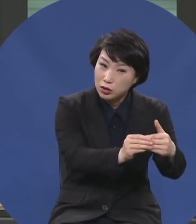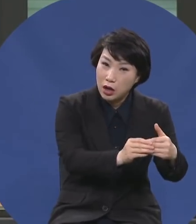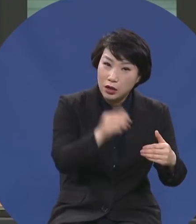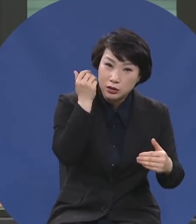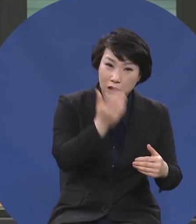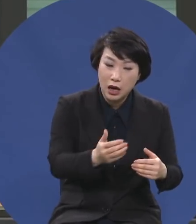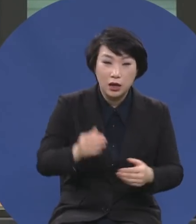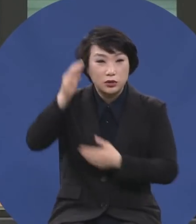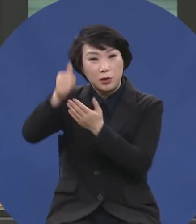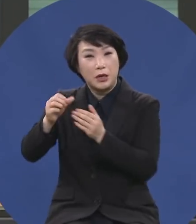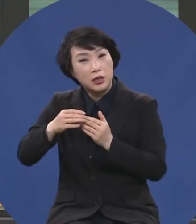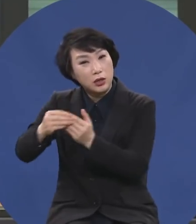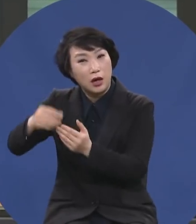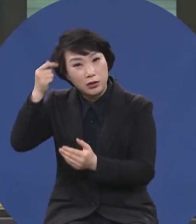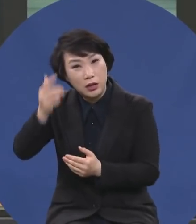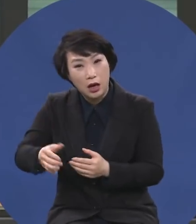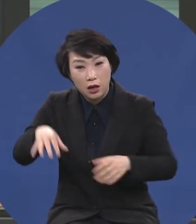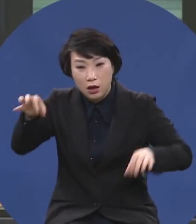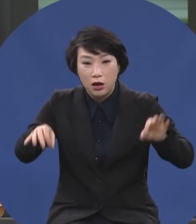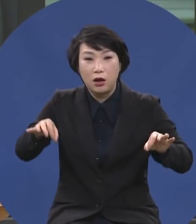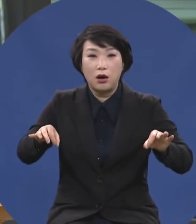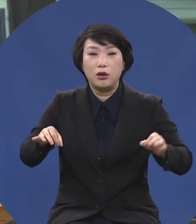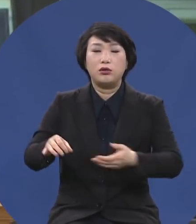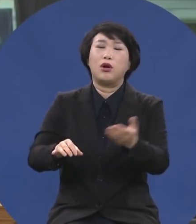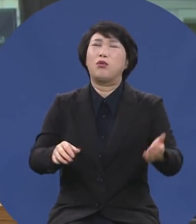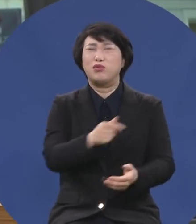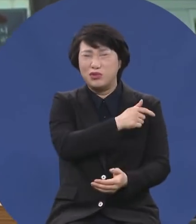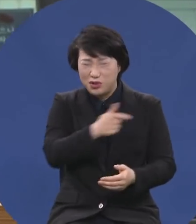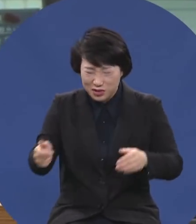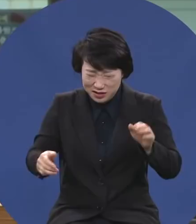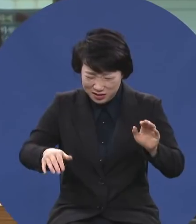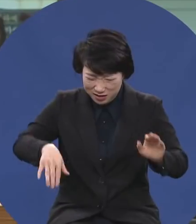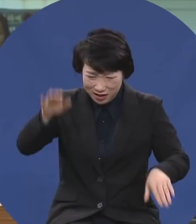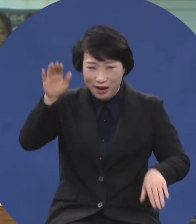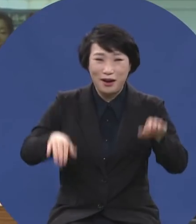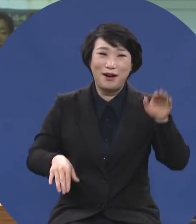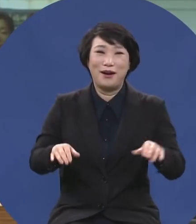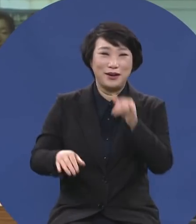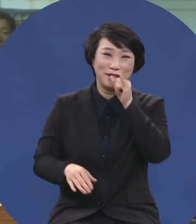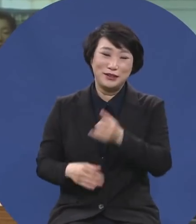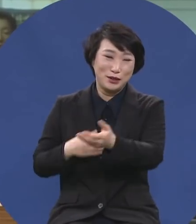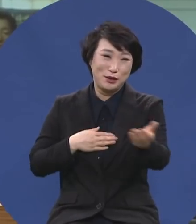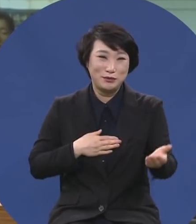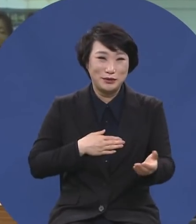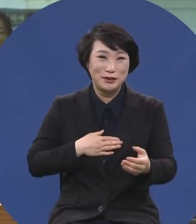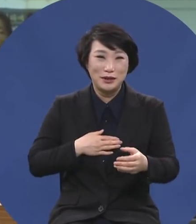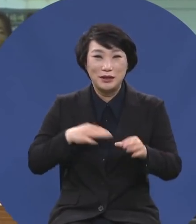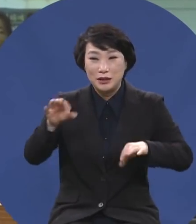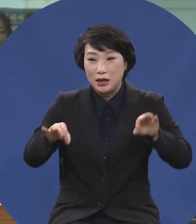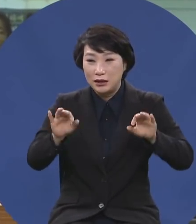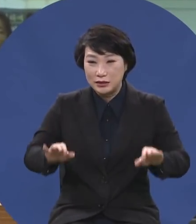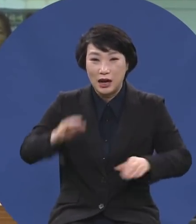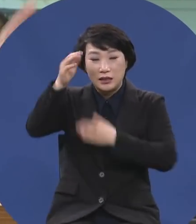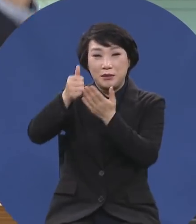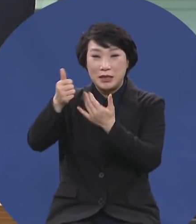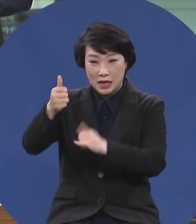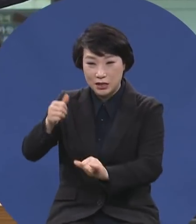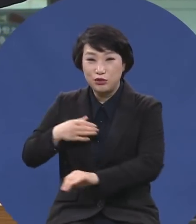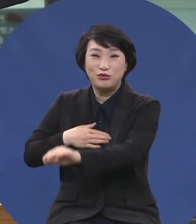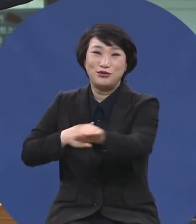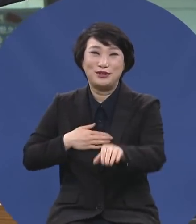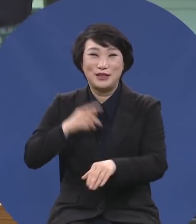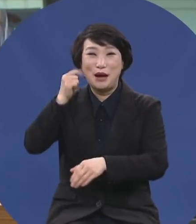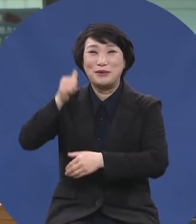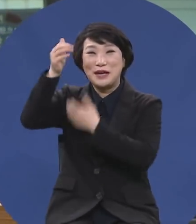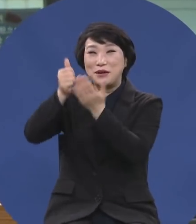받느냐, 성령으로 인도함을 받느냐, 이렇게 어마어마한 사건인 거라면서, 하나님의 자녀이면 우리는